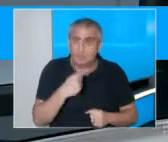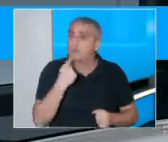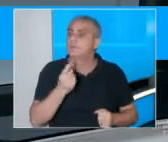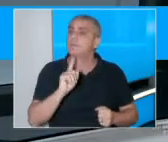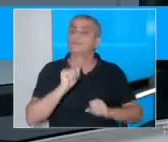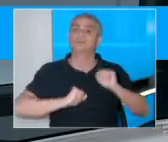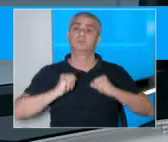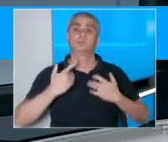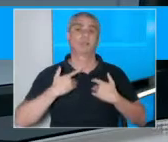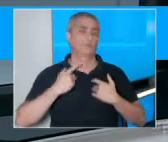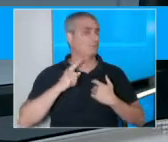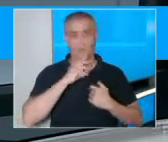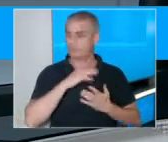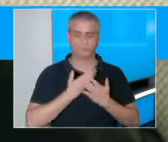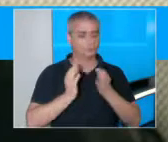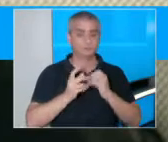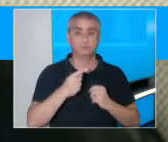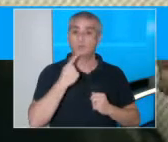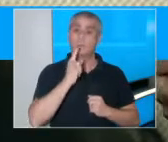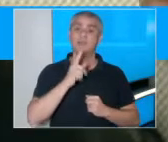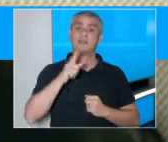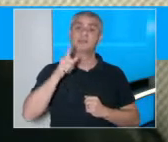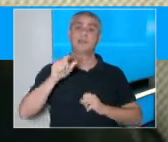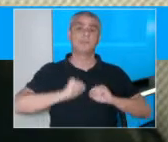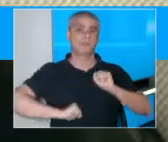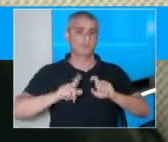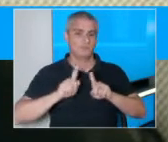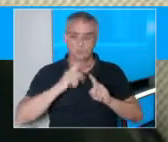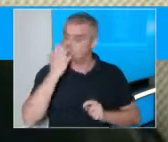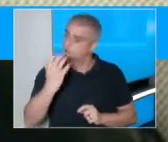הוא אמר, מי שמתנהג אלינו, הוא גם לא אמר יוצאים משפטים, הוא אמר ככה. הם מתנהגים